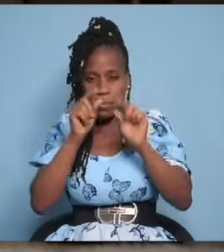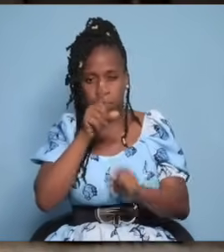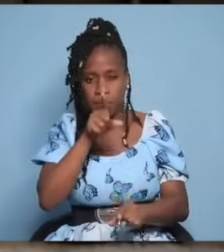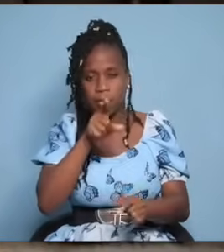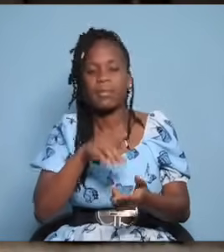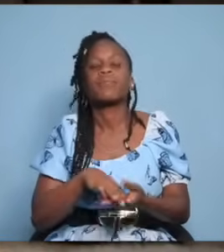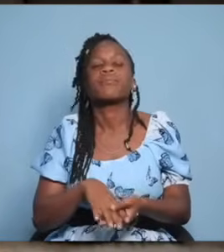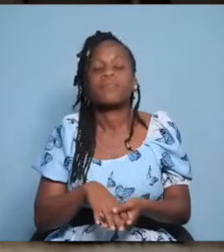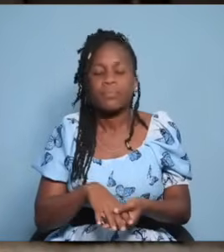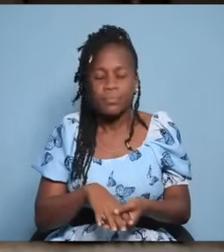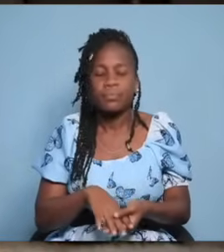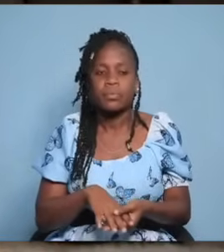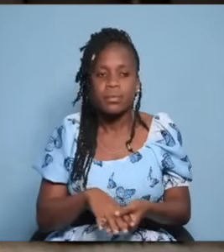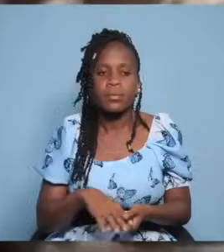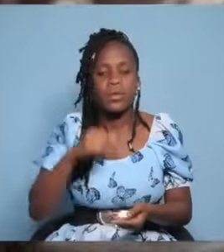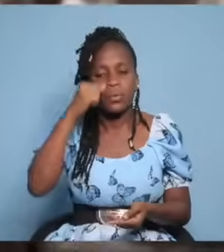ikarudi tena kwenye machafuko.